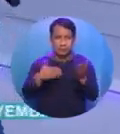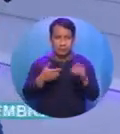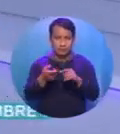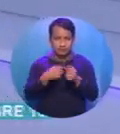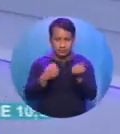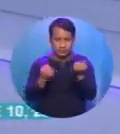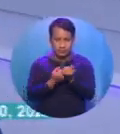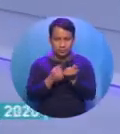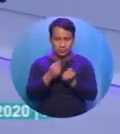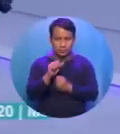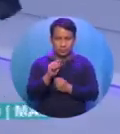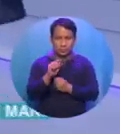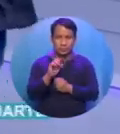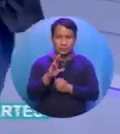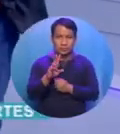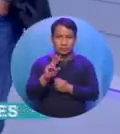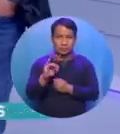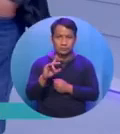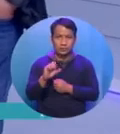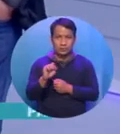ATC 5-8.